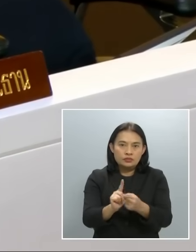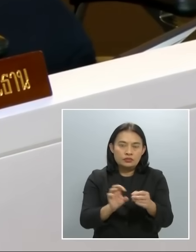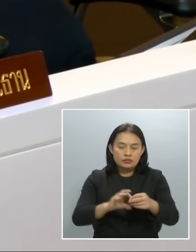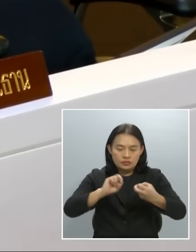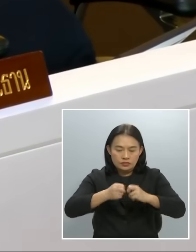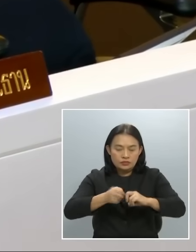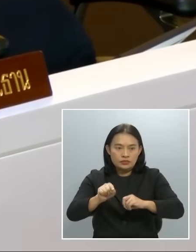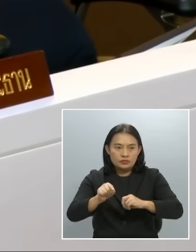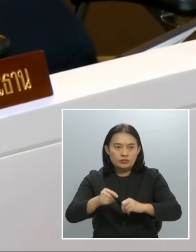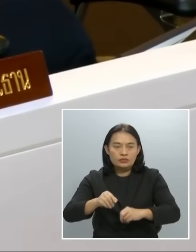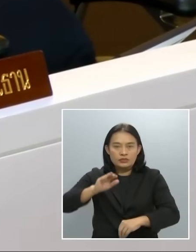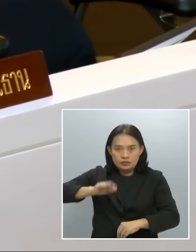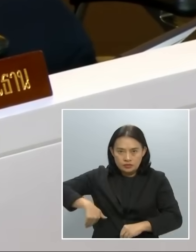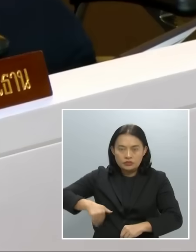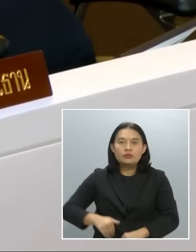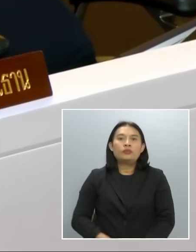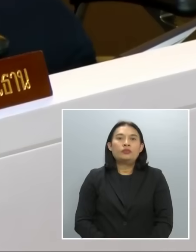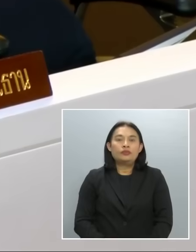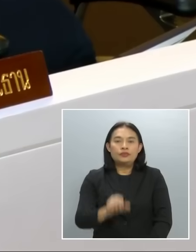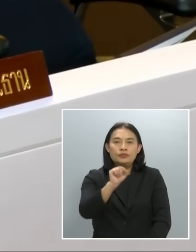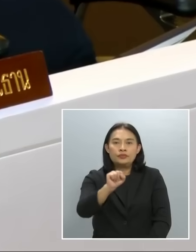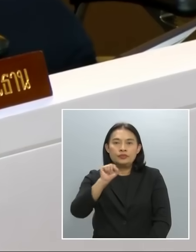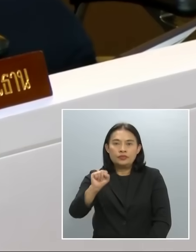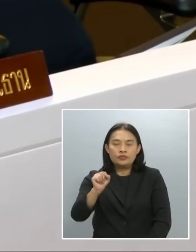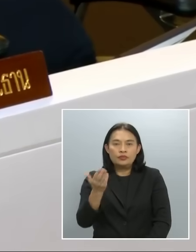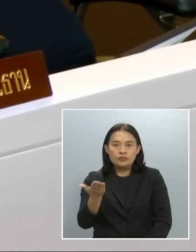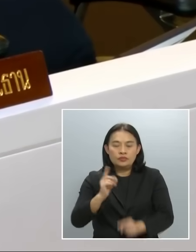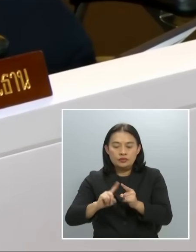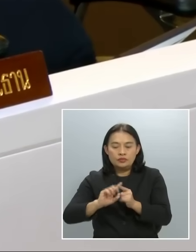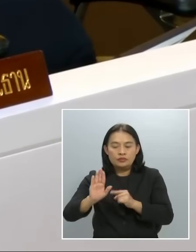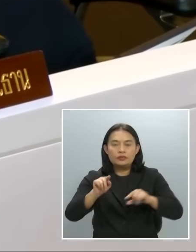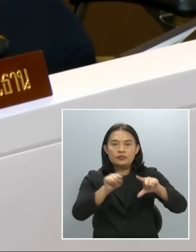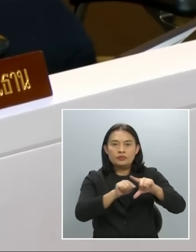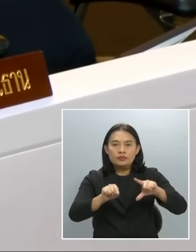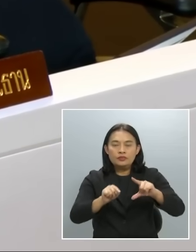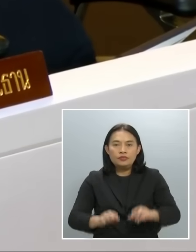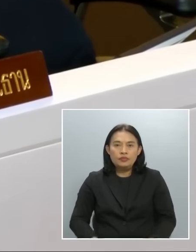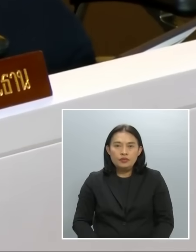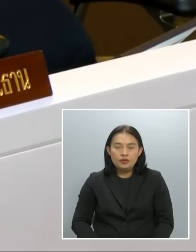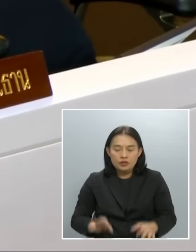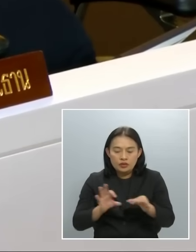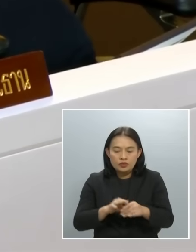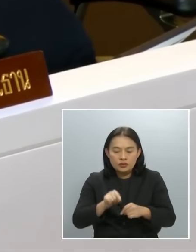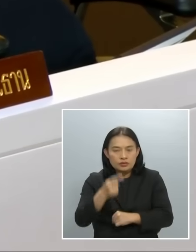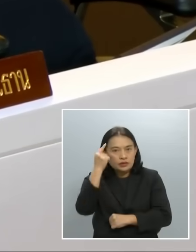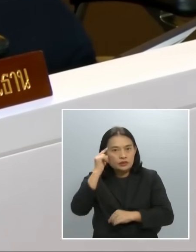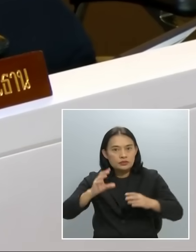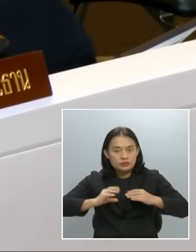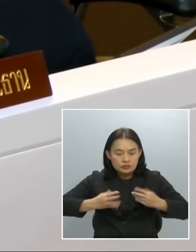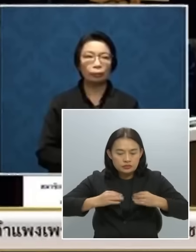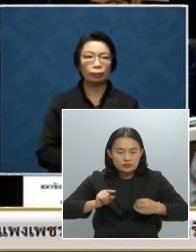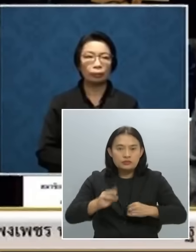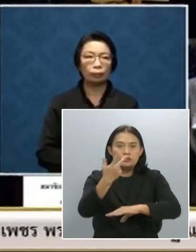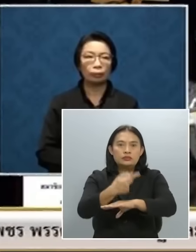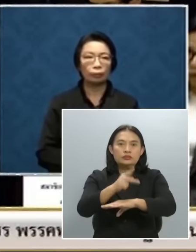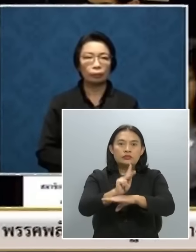ในภายหลังค่ะขณะที่ส.สรังสิมันต์แล้วก็ส.สก้าวไกลอีกส่วนนึงลุกขึ้นมาคัดค้านแต่ว่าประธานบันนอก็ยัง